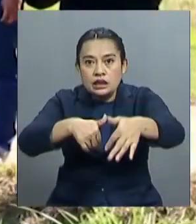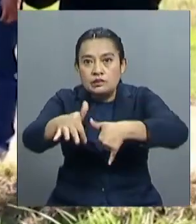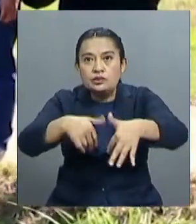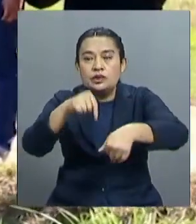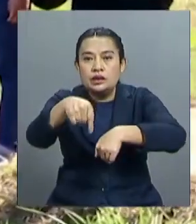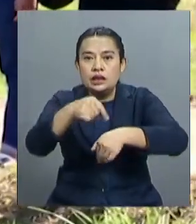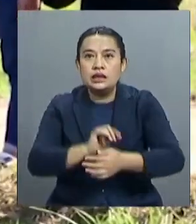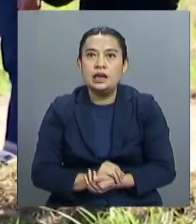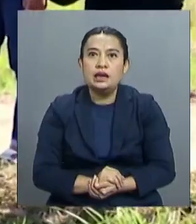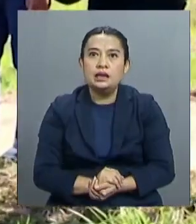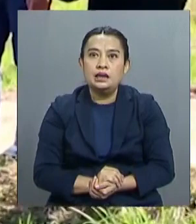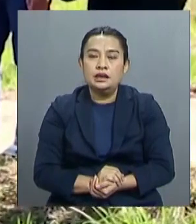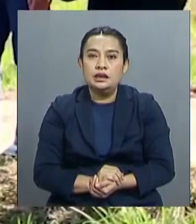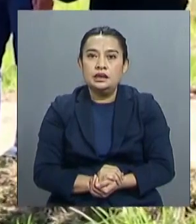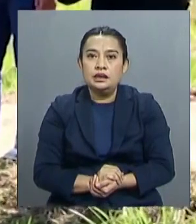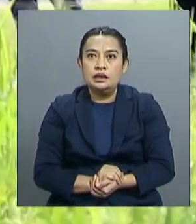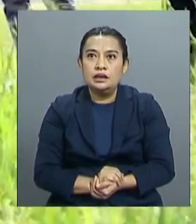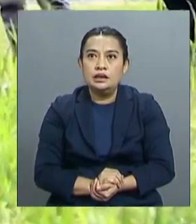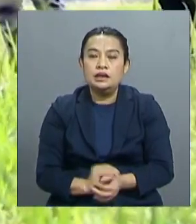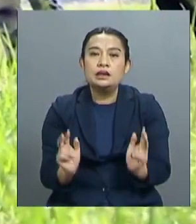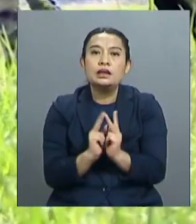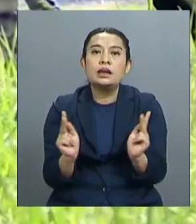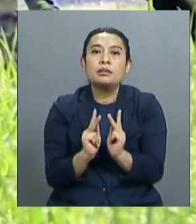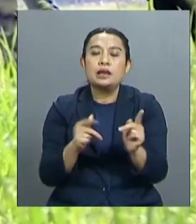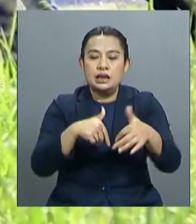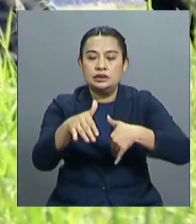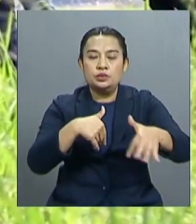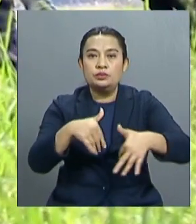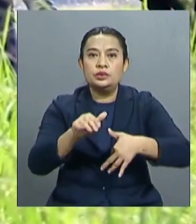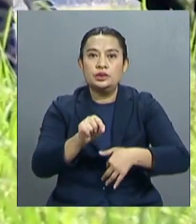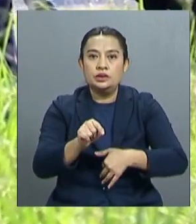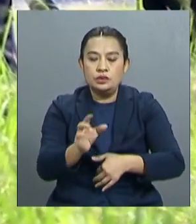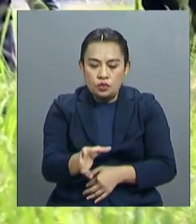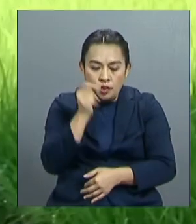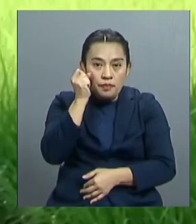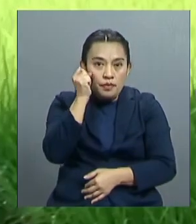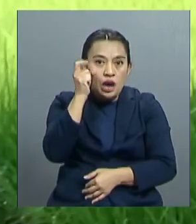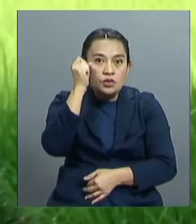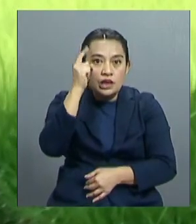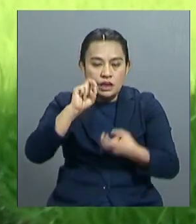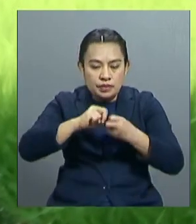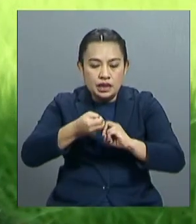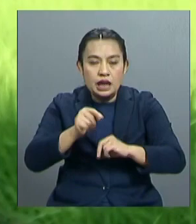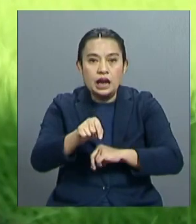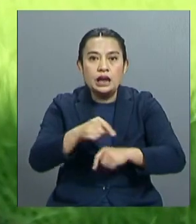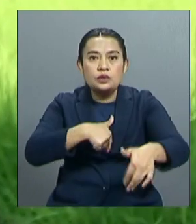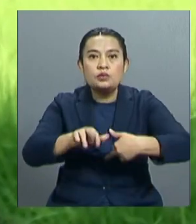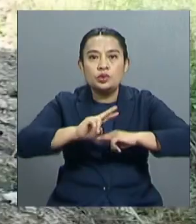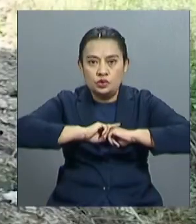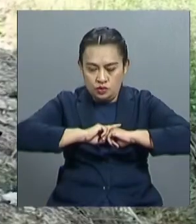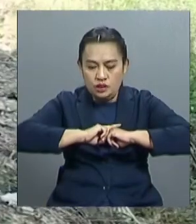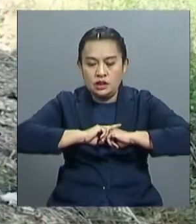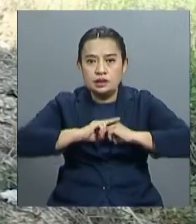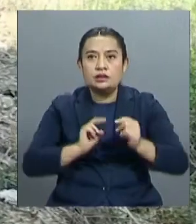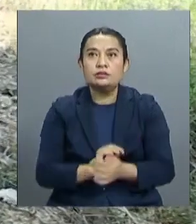ส่งผลทำให้คณะกรรมการของชุมชนเข้าใจถึงปัญหาของชุมชนตนเองมากขึ้นซึ่งทาง